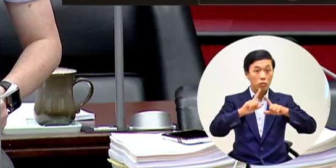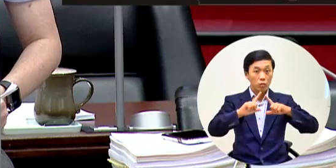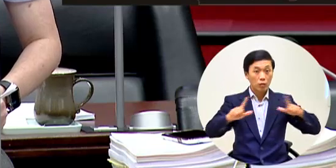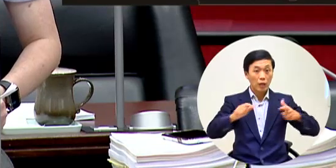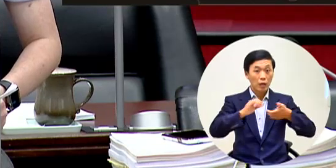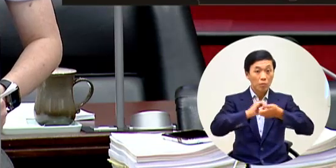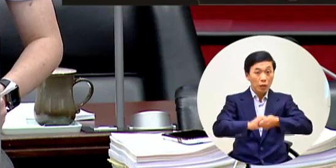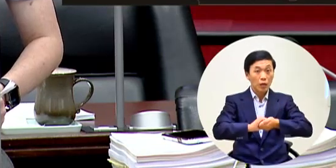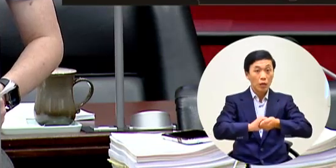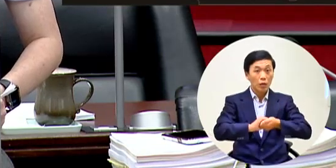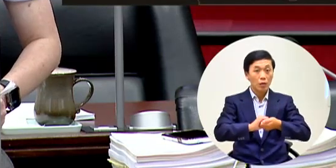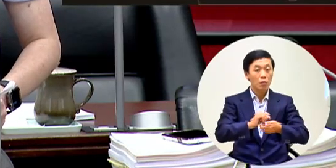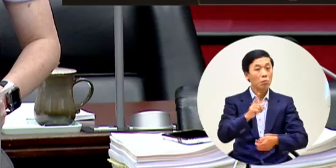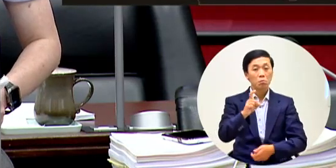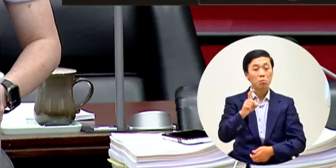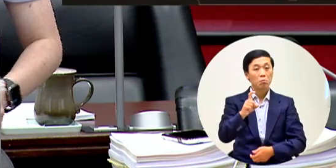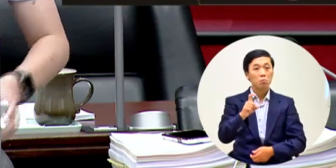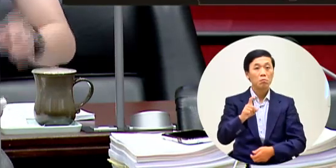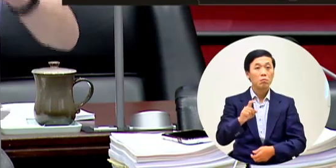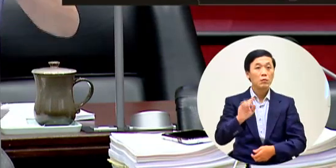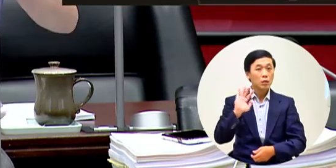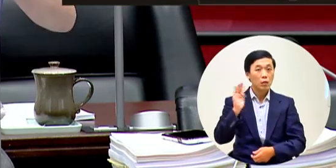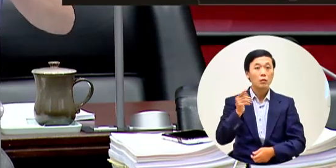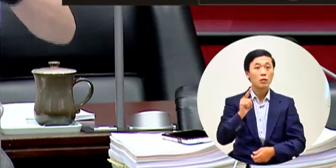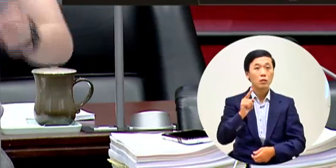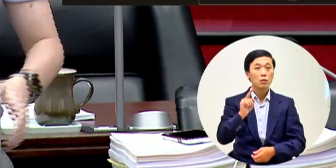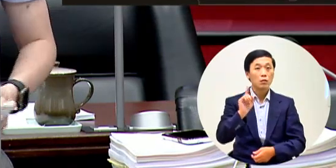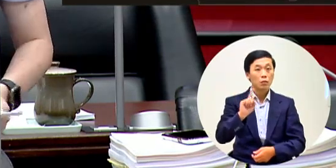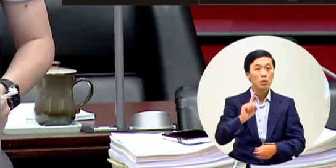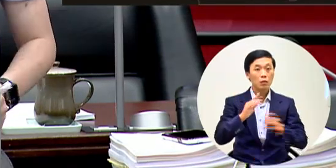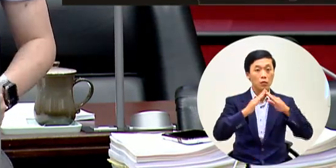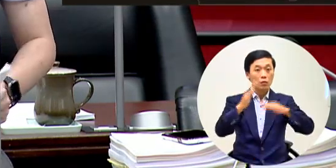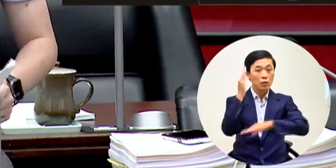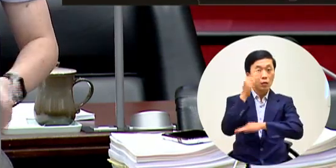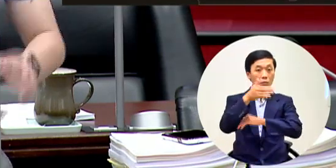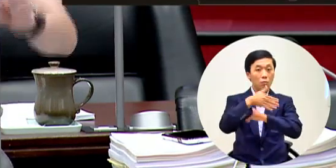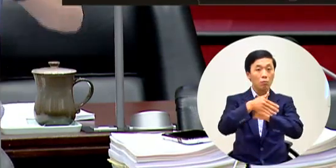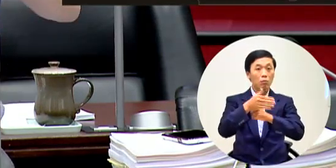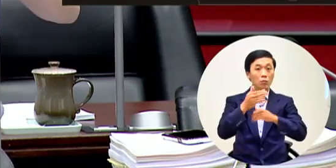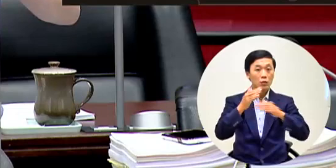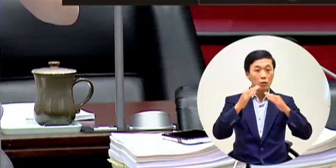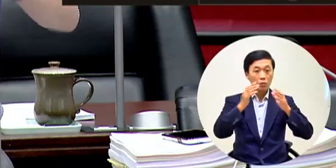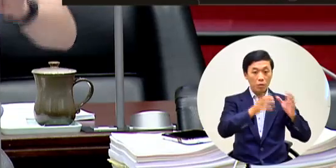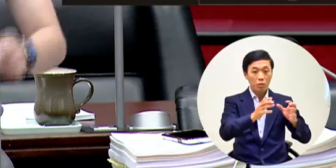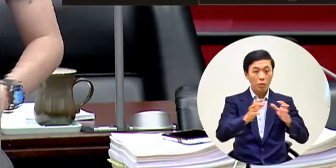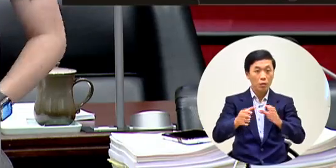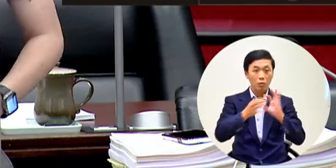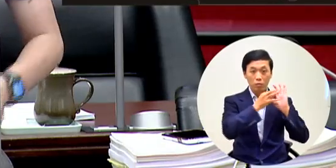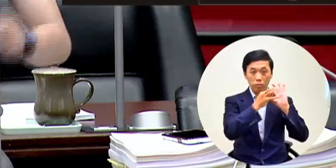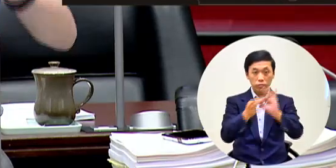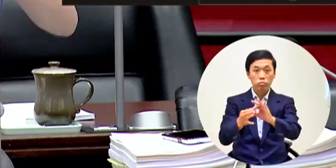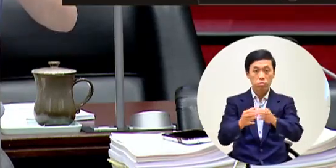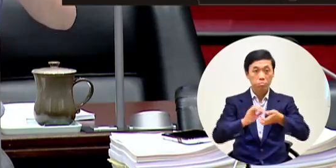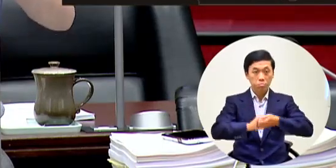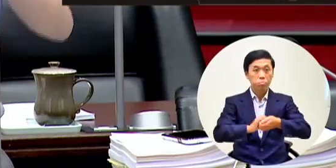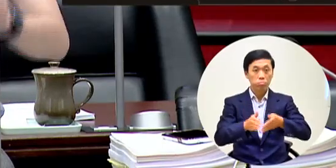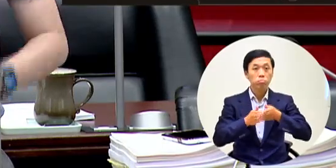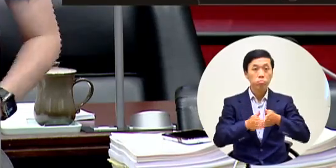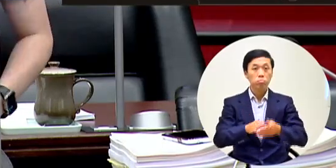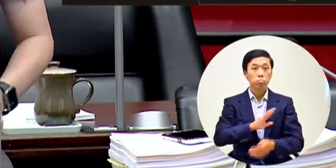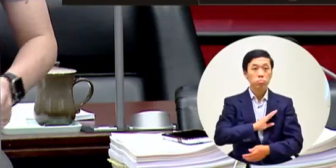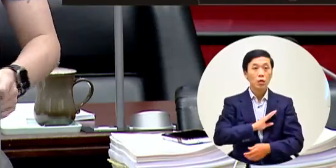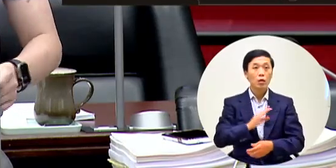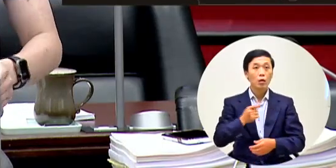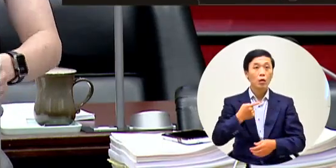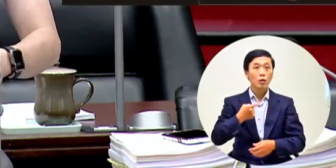策，但是延续的市政建设哈，一定要继续了。那我想我们阳明州